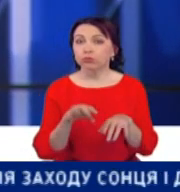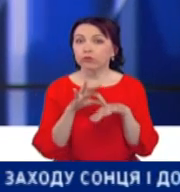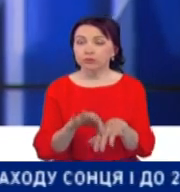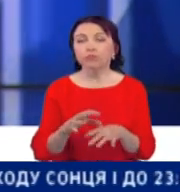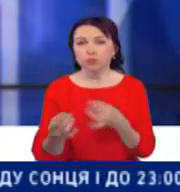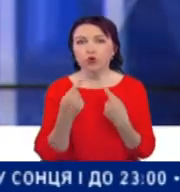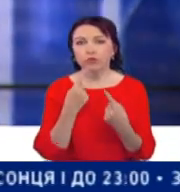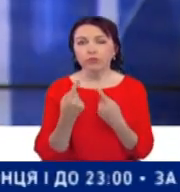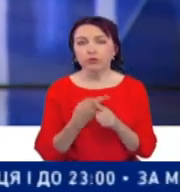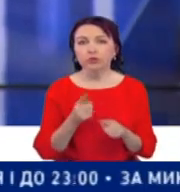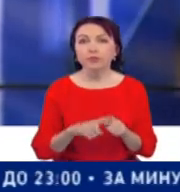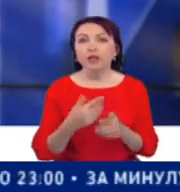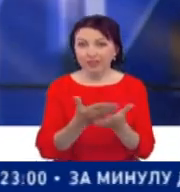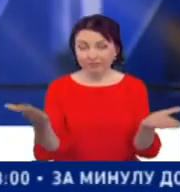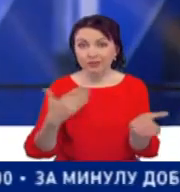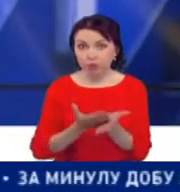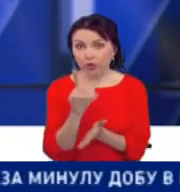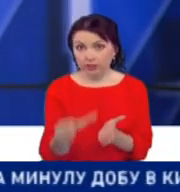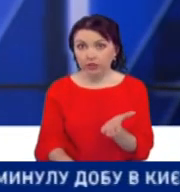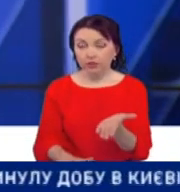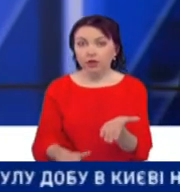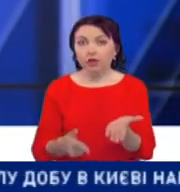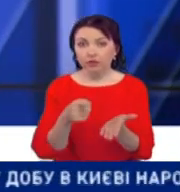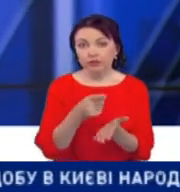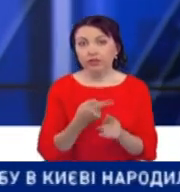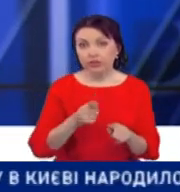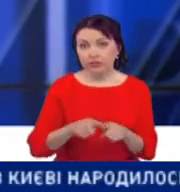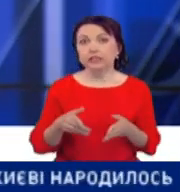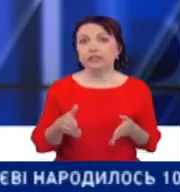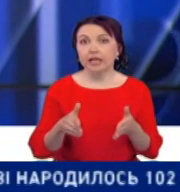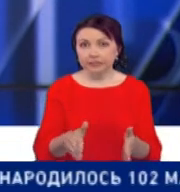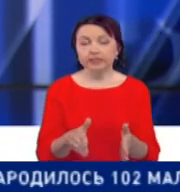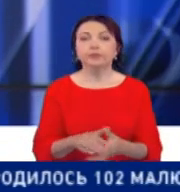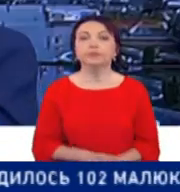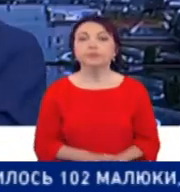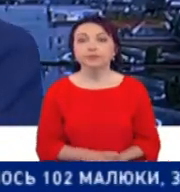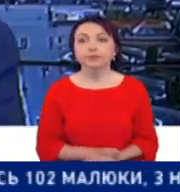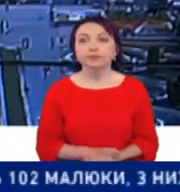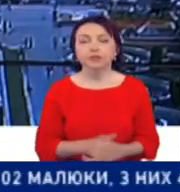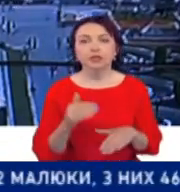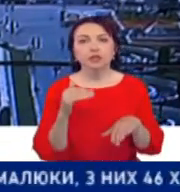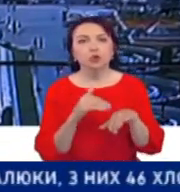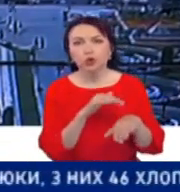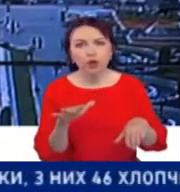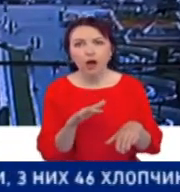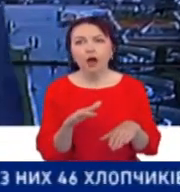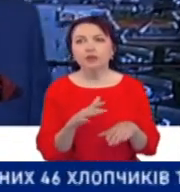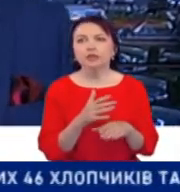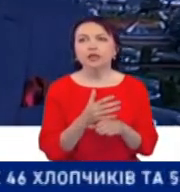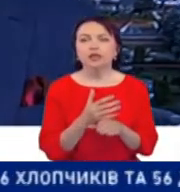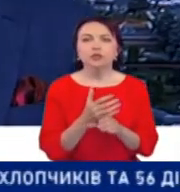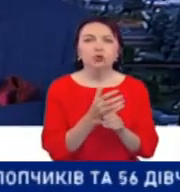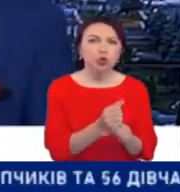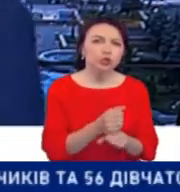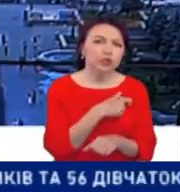і поговоримо. Ви політик, ви теж на цій стезі, отам недоторканність, скорочення там кількості депутатів.